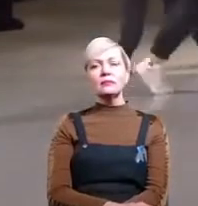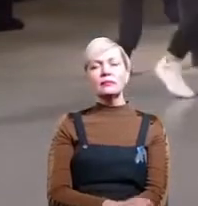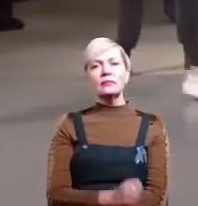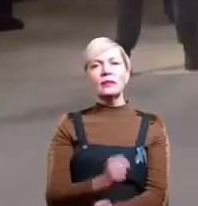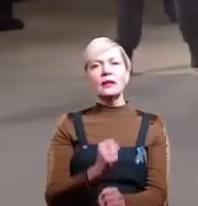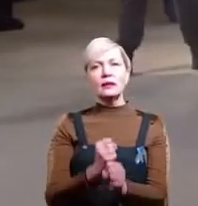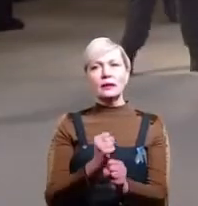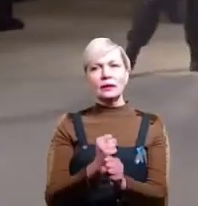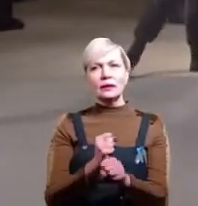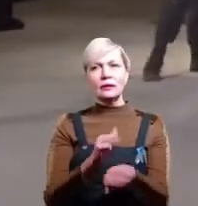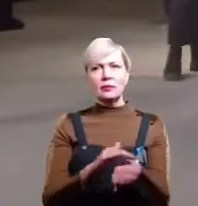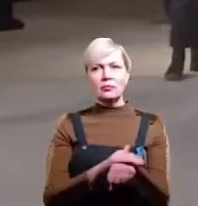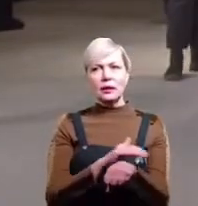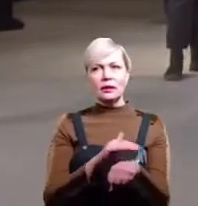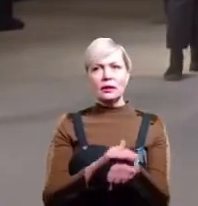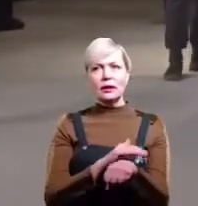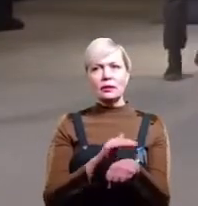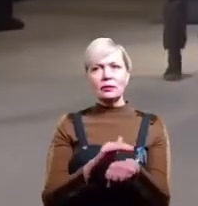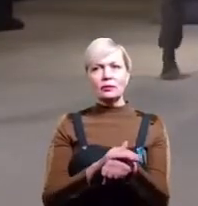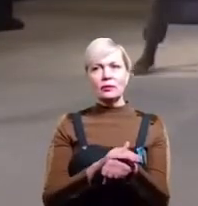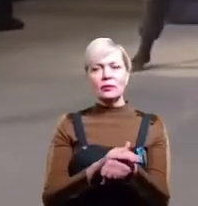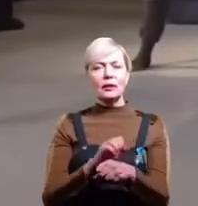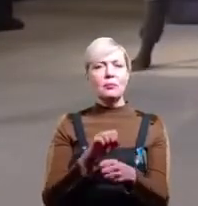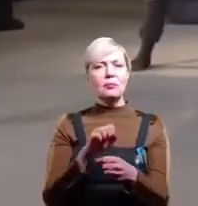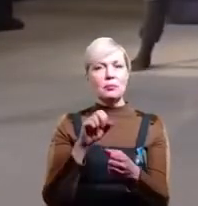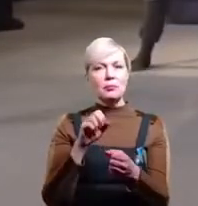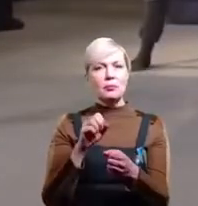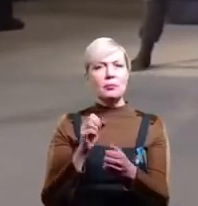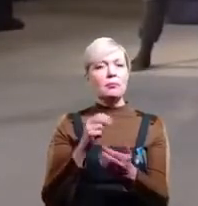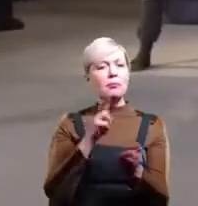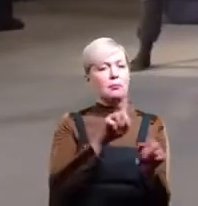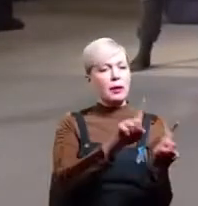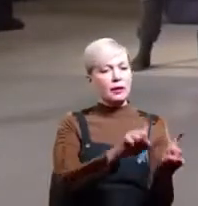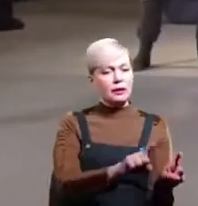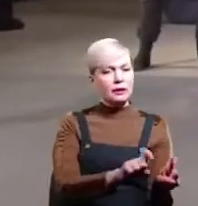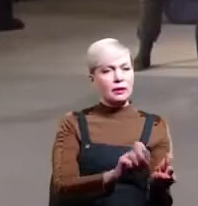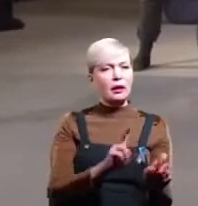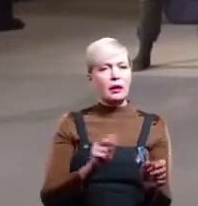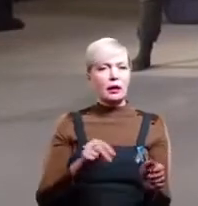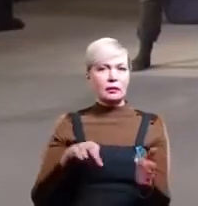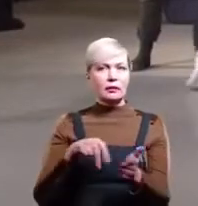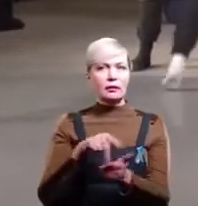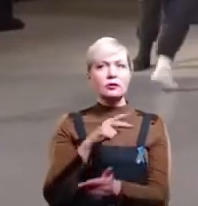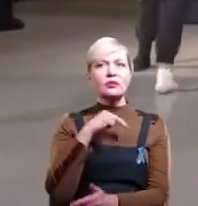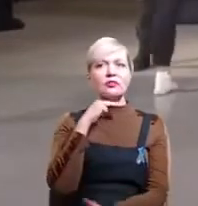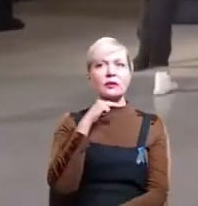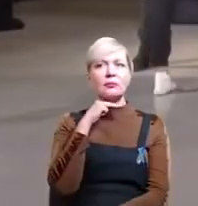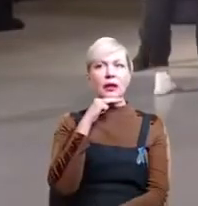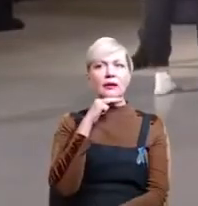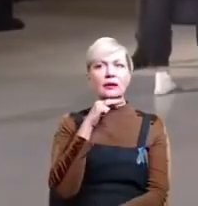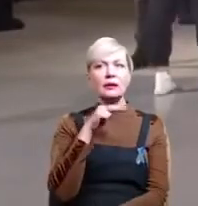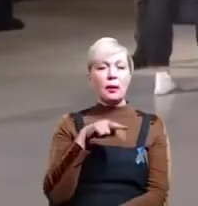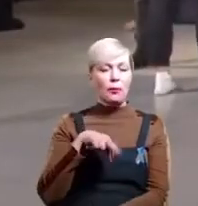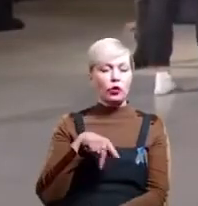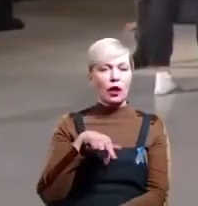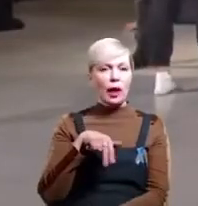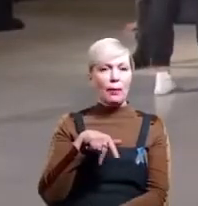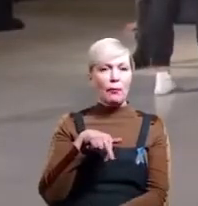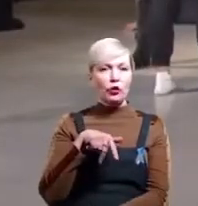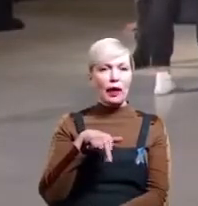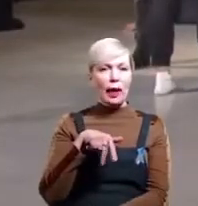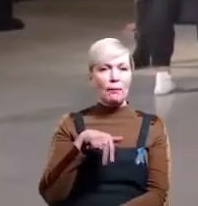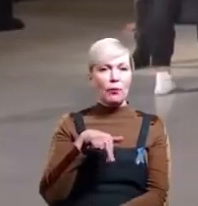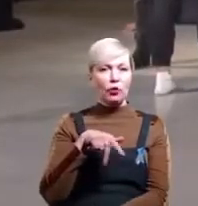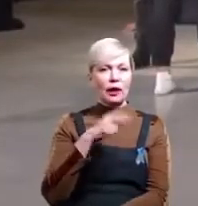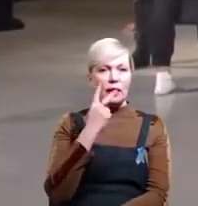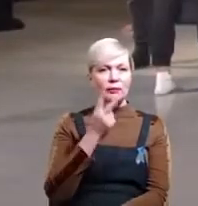Сделай, пожалуйста, вот ты положил, и как ты заходишь. Внимательно, смотри, по ногам смотрим.